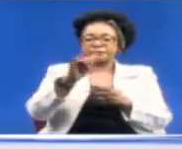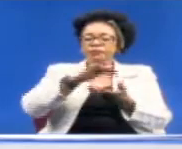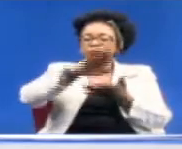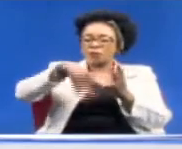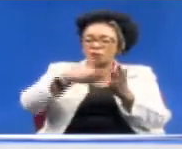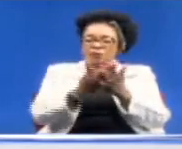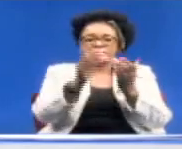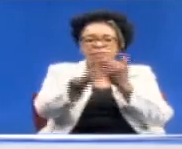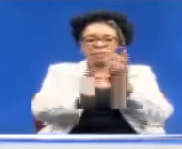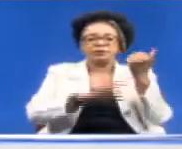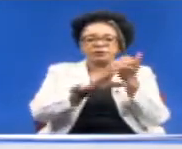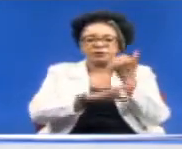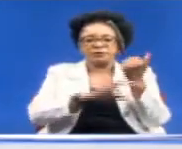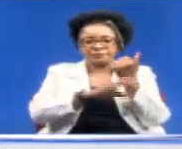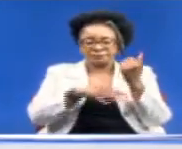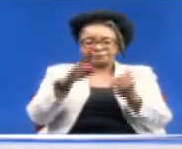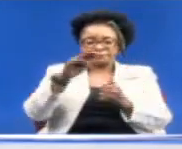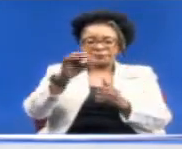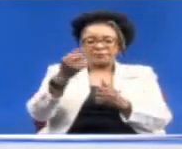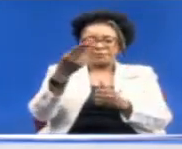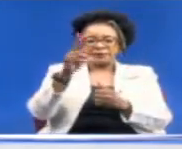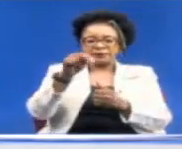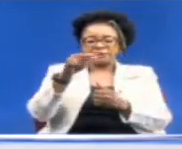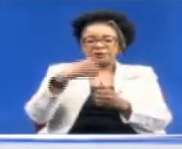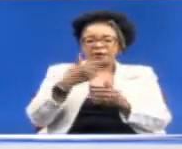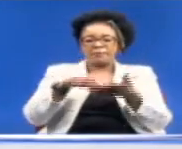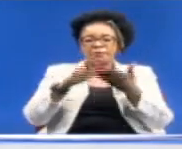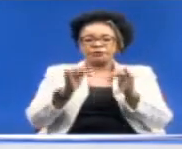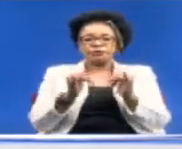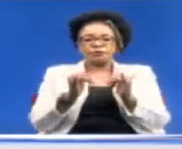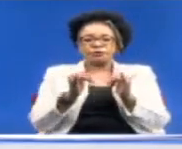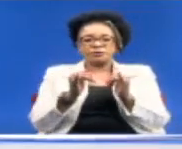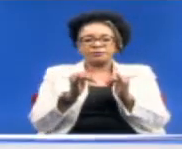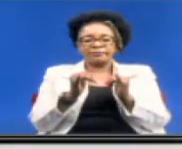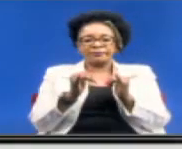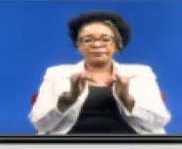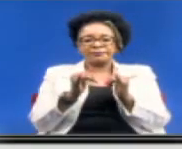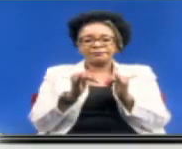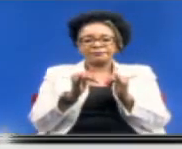Tumpate mwanahabari wetu Martin Mwangi na taarifa hiyo kwa kina.